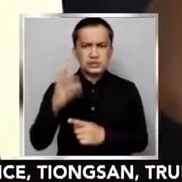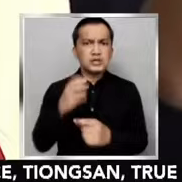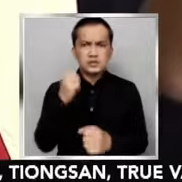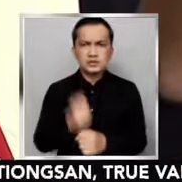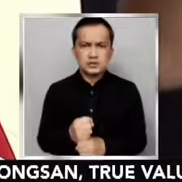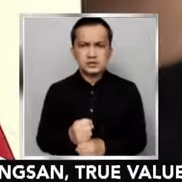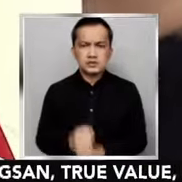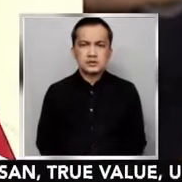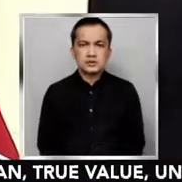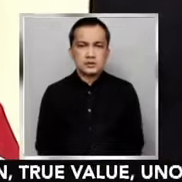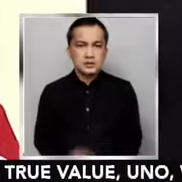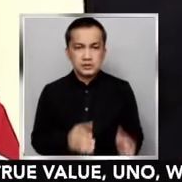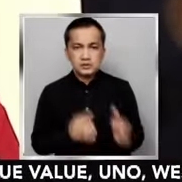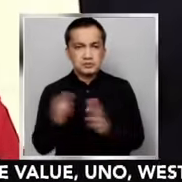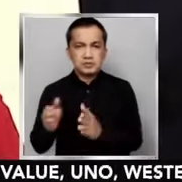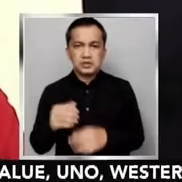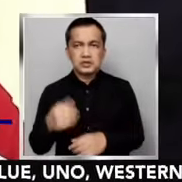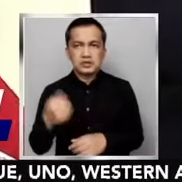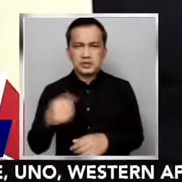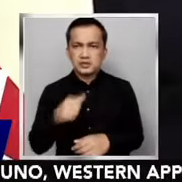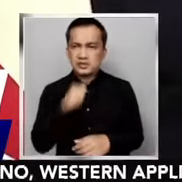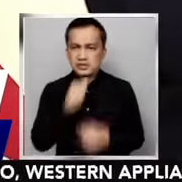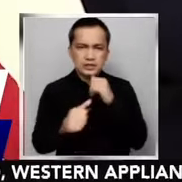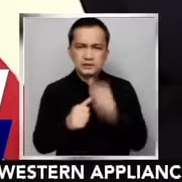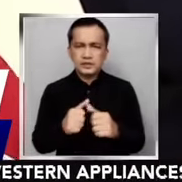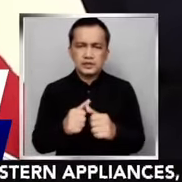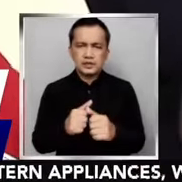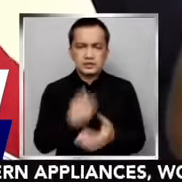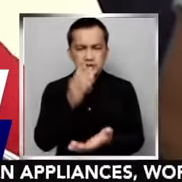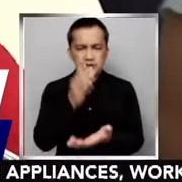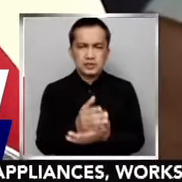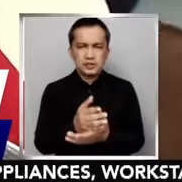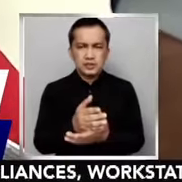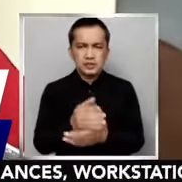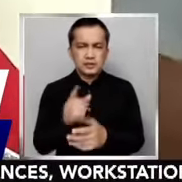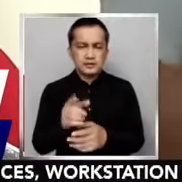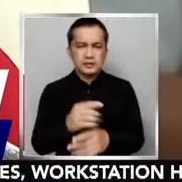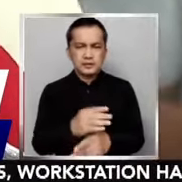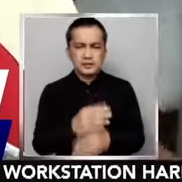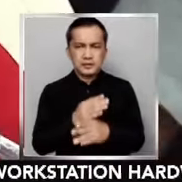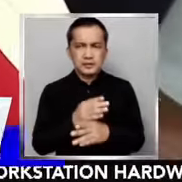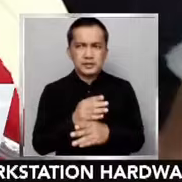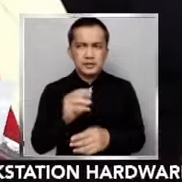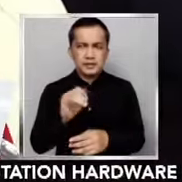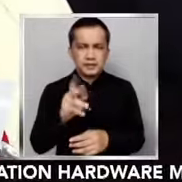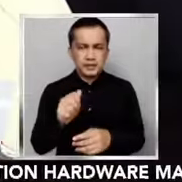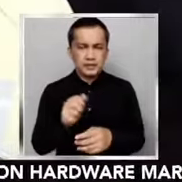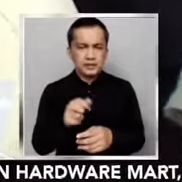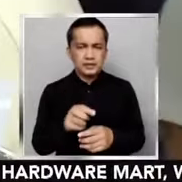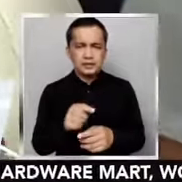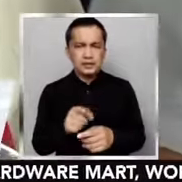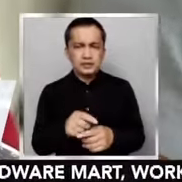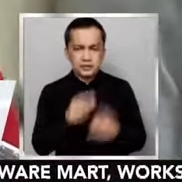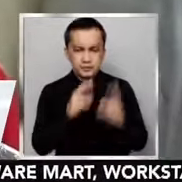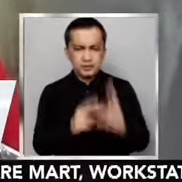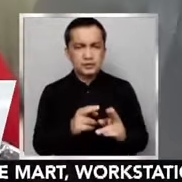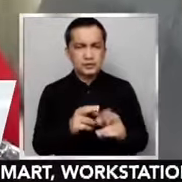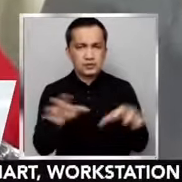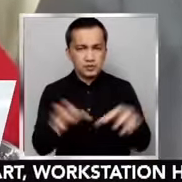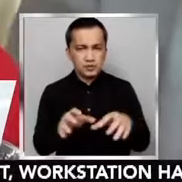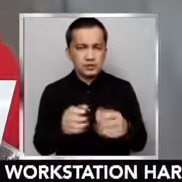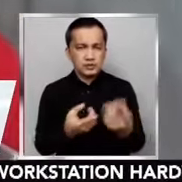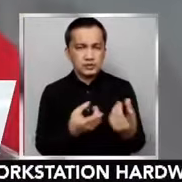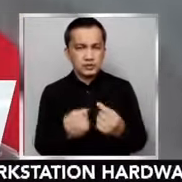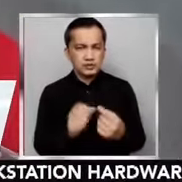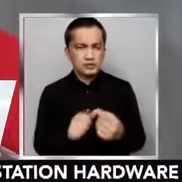na tinututulan ang gagawing tigil pasada ng manubela nirerespeto po namin ang anumang gawain o hakbangin ng ibang